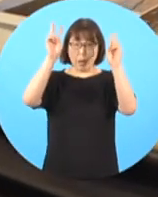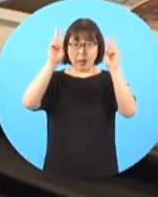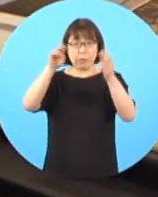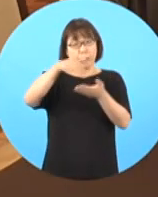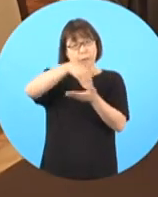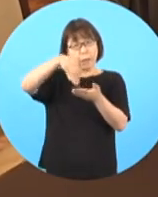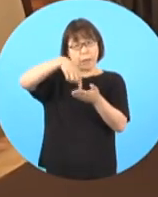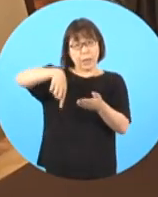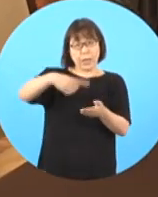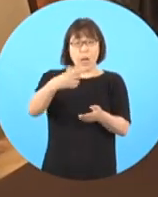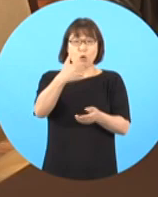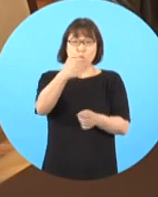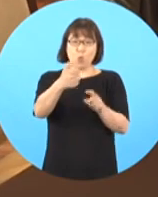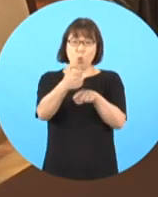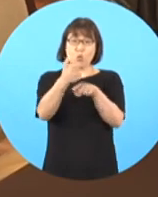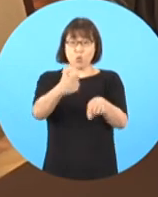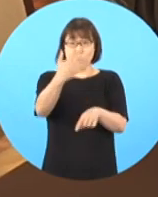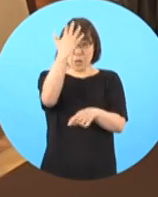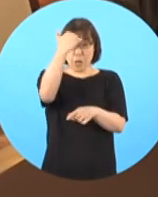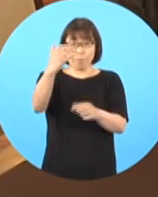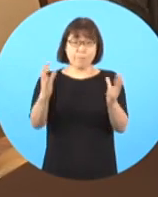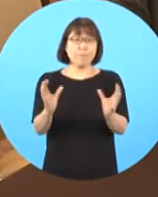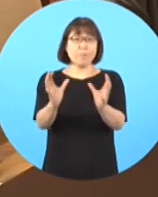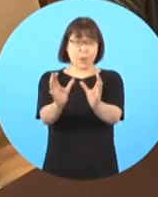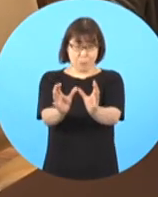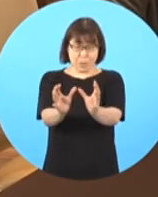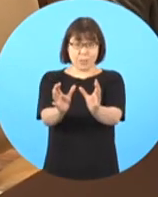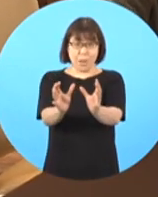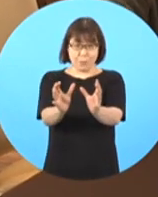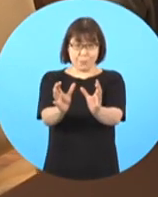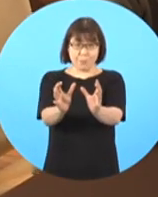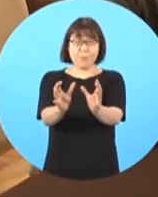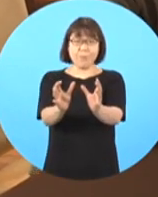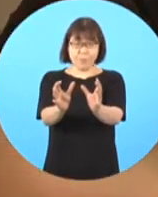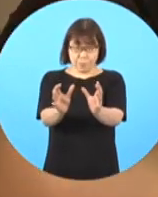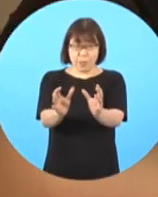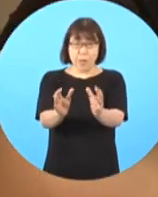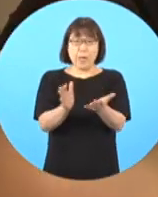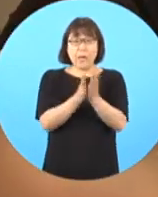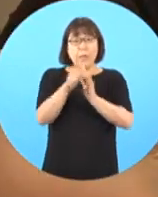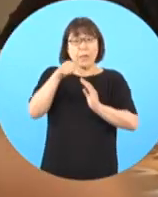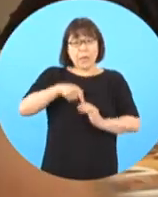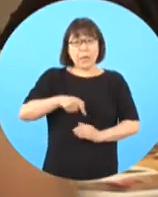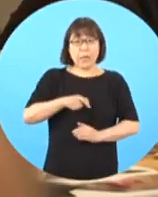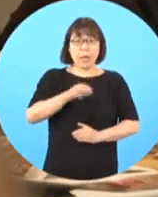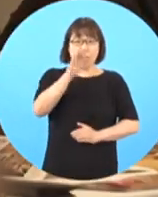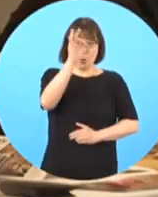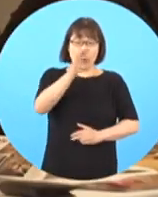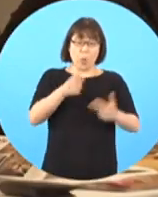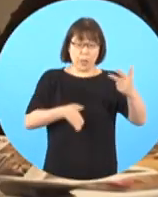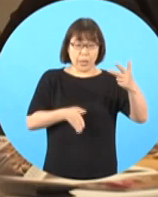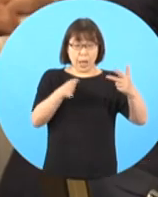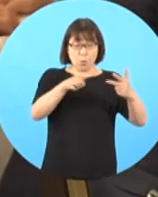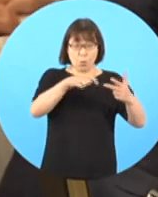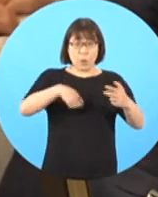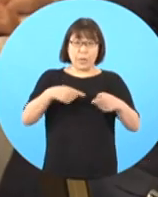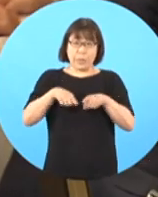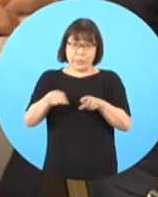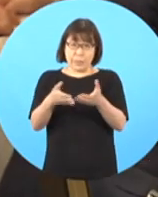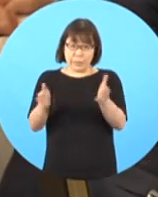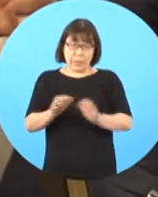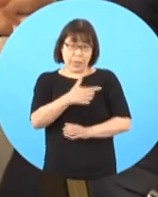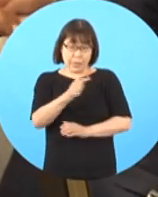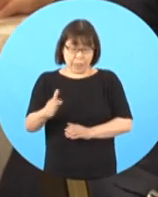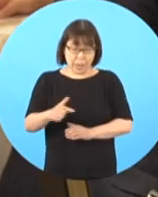およそ150人が招かれました。これに対し、県内の観光施設や自治体などがブース